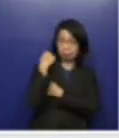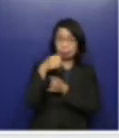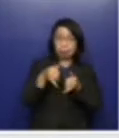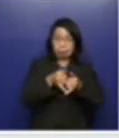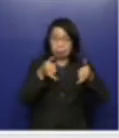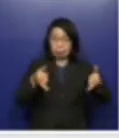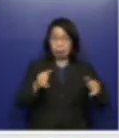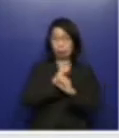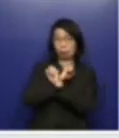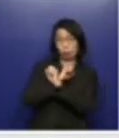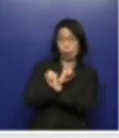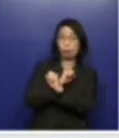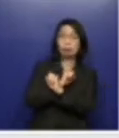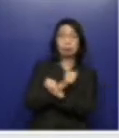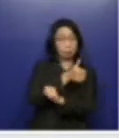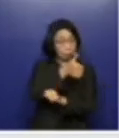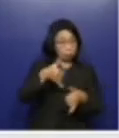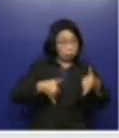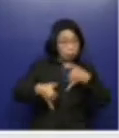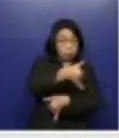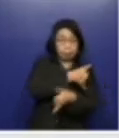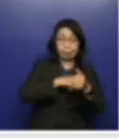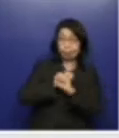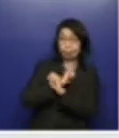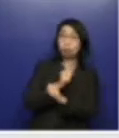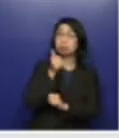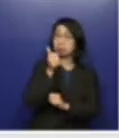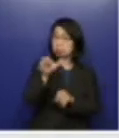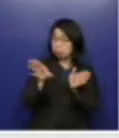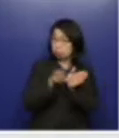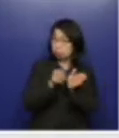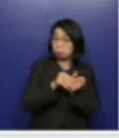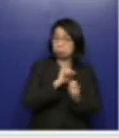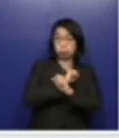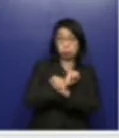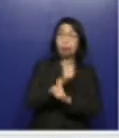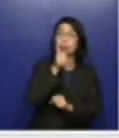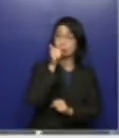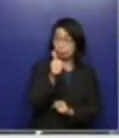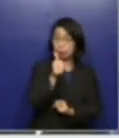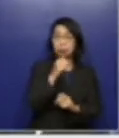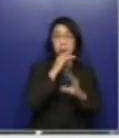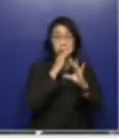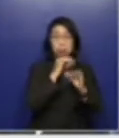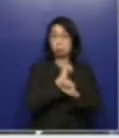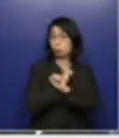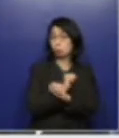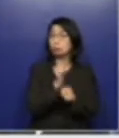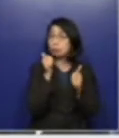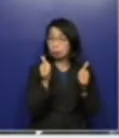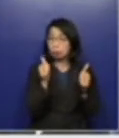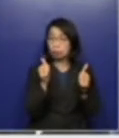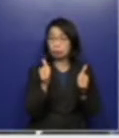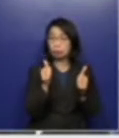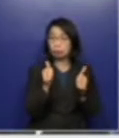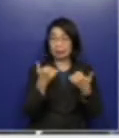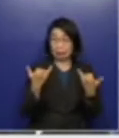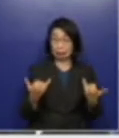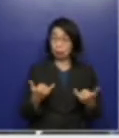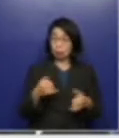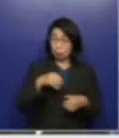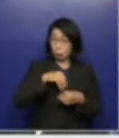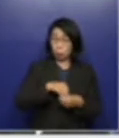ามารถป้องกันแล้วก็ควบคุมดูแลตนเองไม่ให้มีโรคนี้อยู่ในจังหวัดเขาถึงได้102วันนะครับ